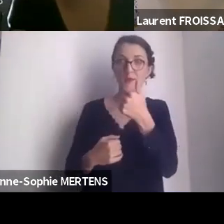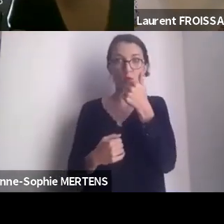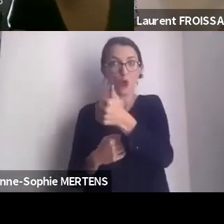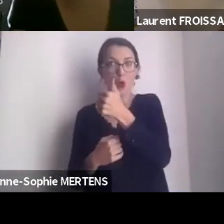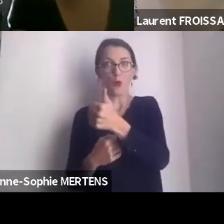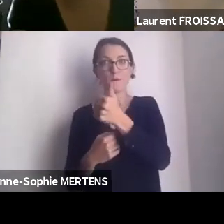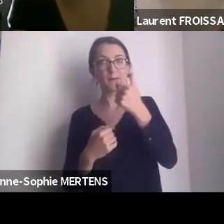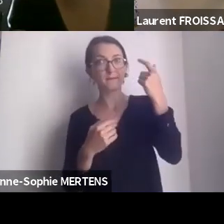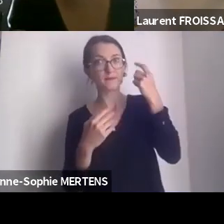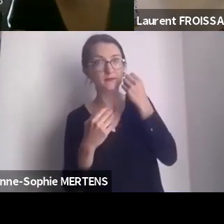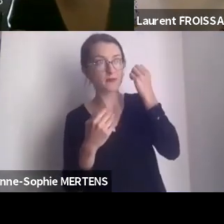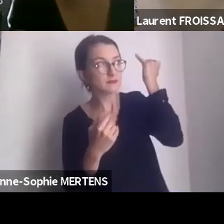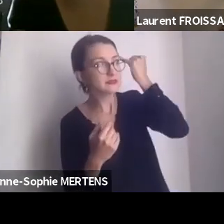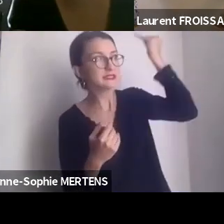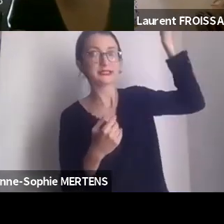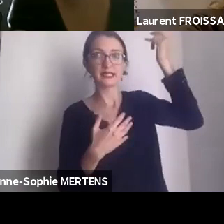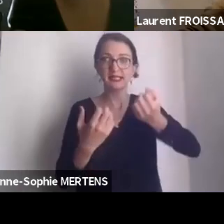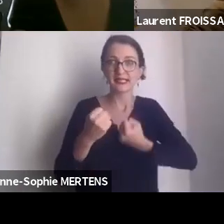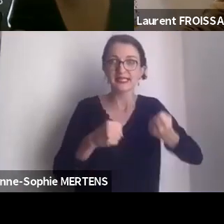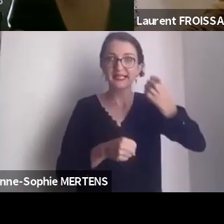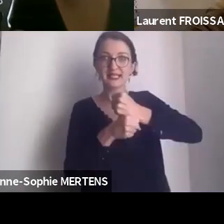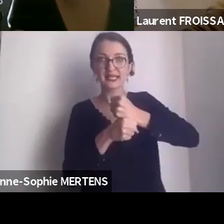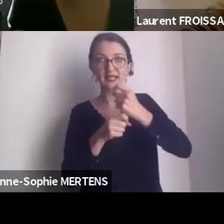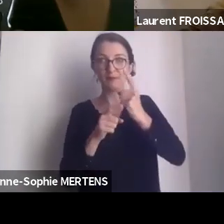de pouvoir délivrer des projets